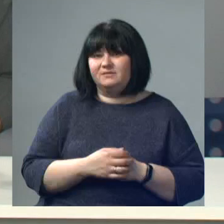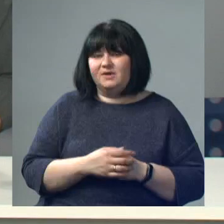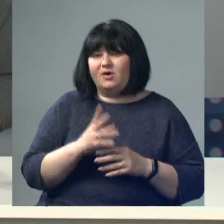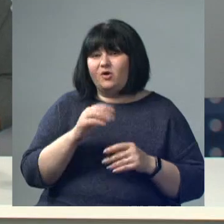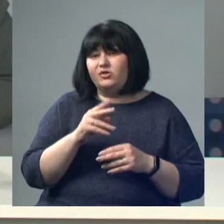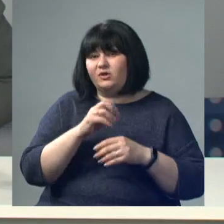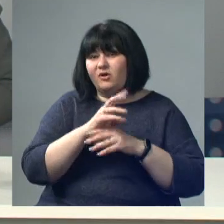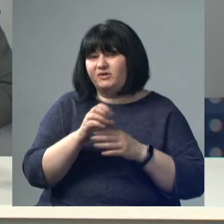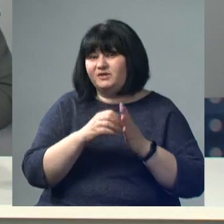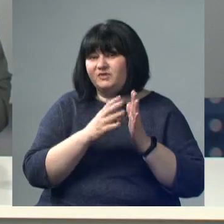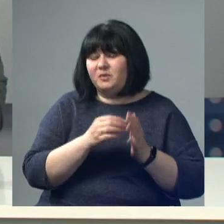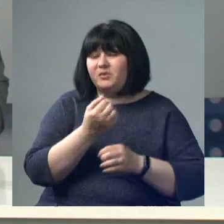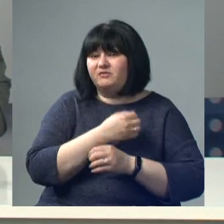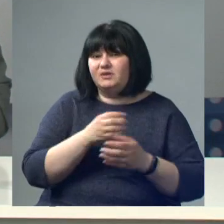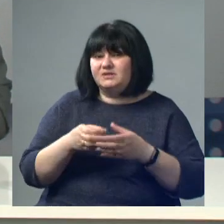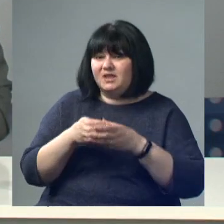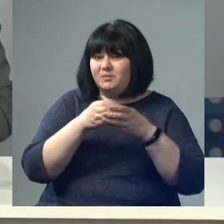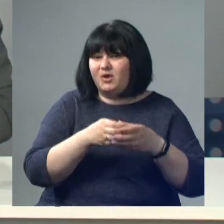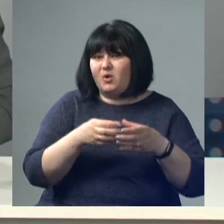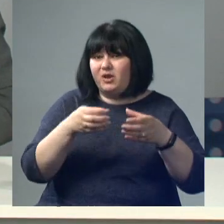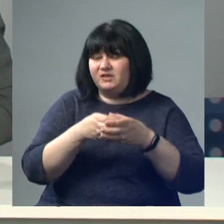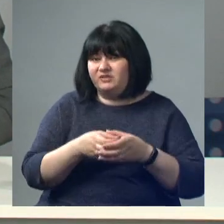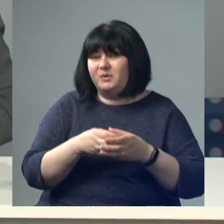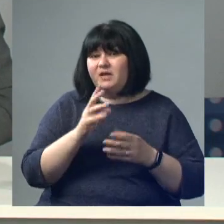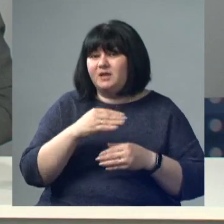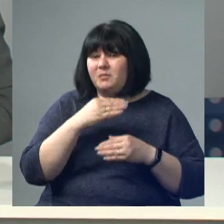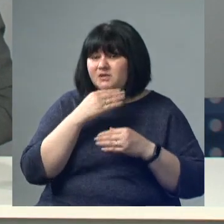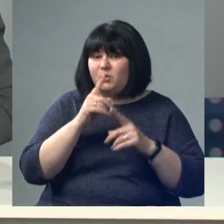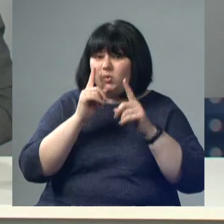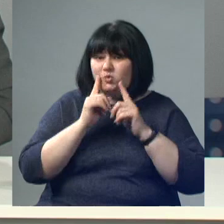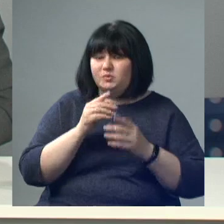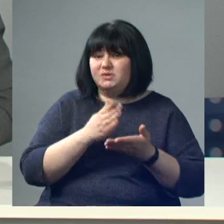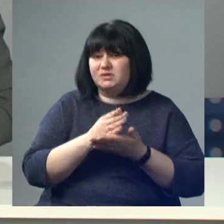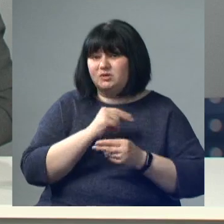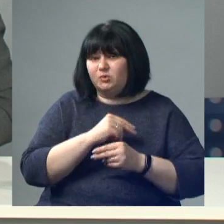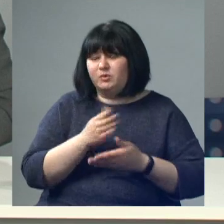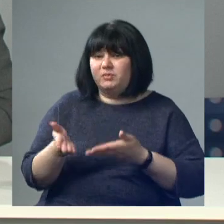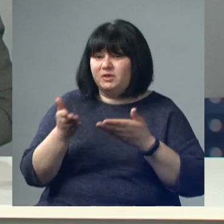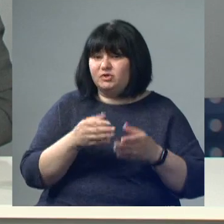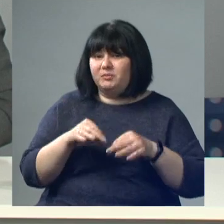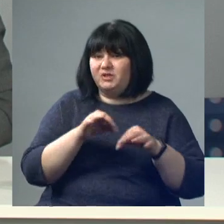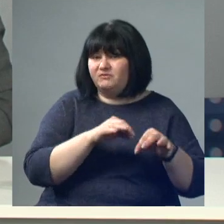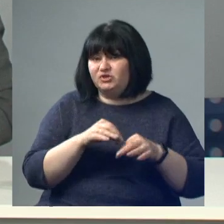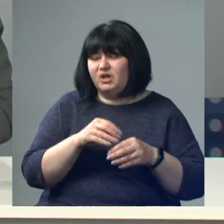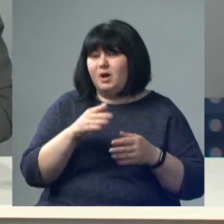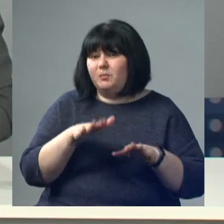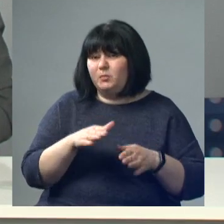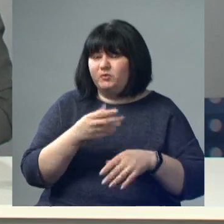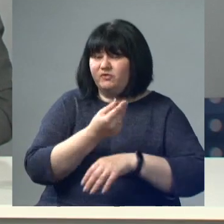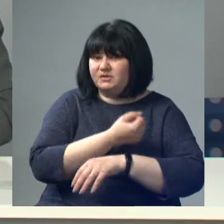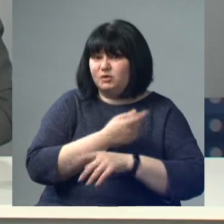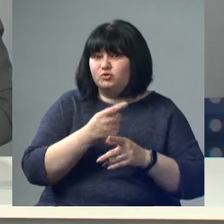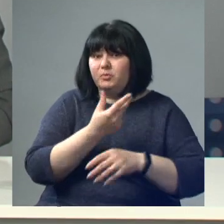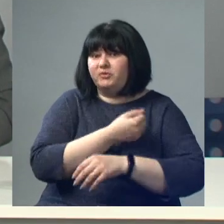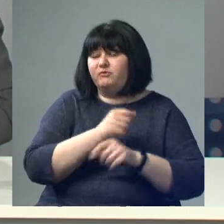319 прививаются целыми рабочими коллективами для максимального удобства сотрудников приглашают передвижные пункты вакцинации чтобы прививку можно